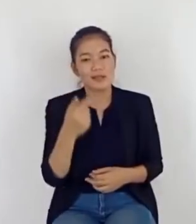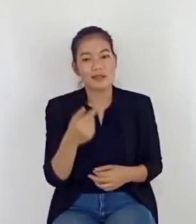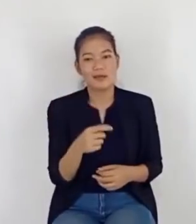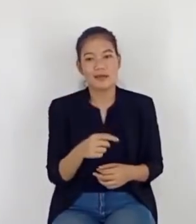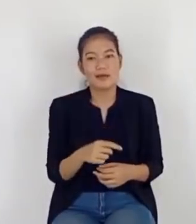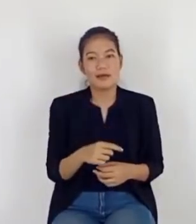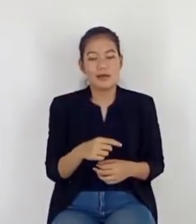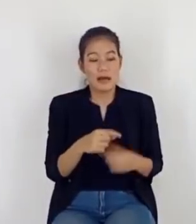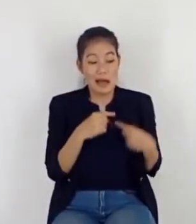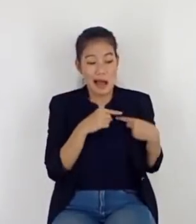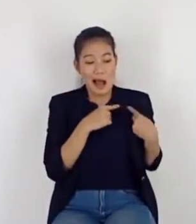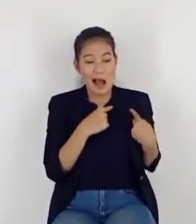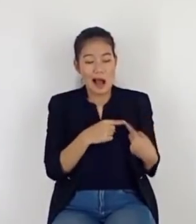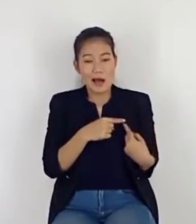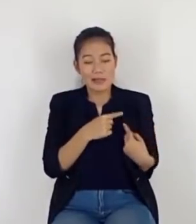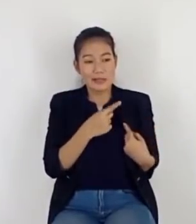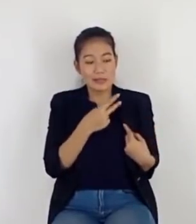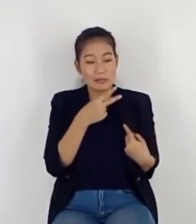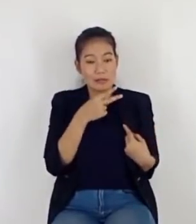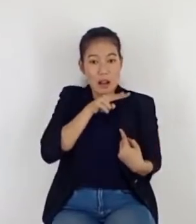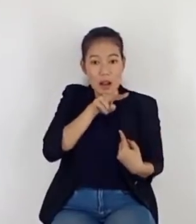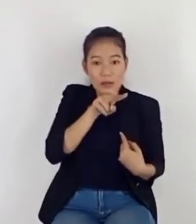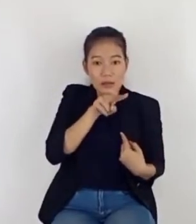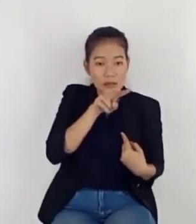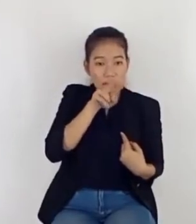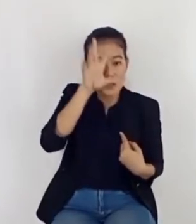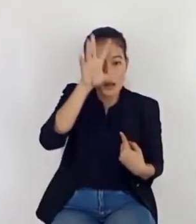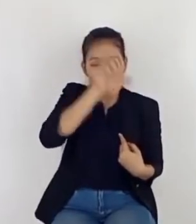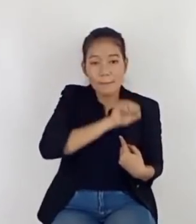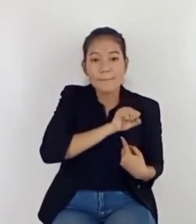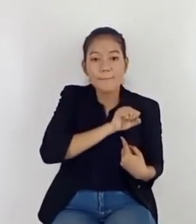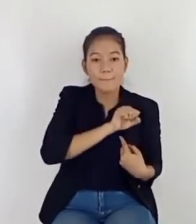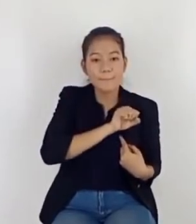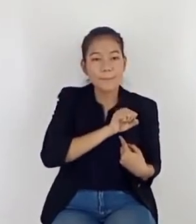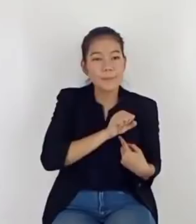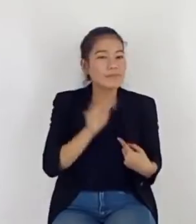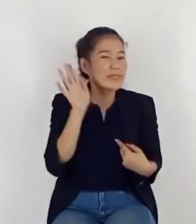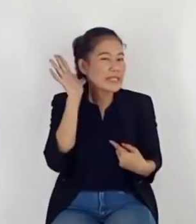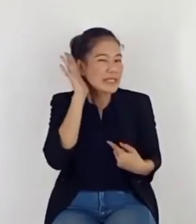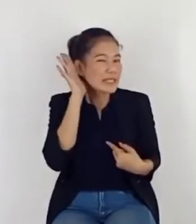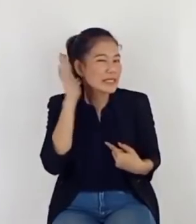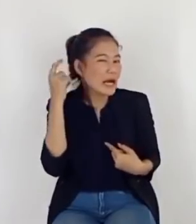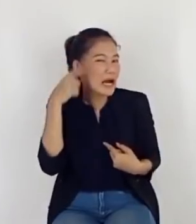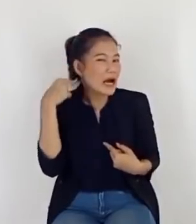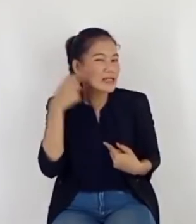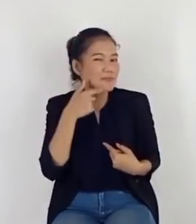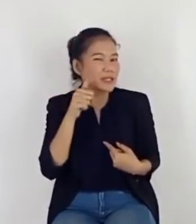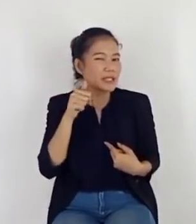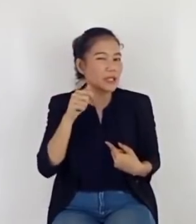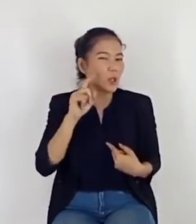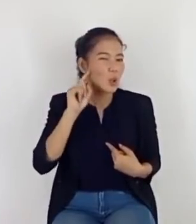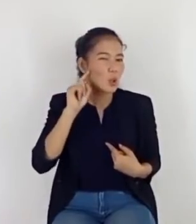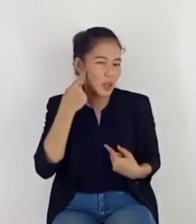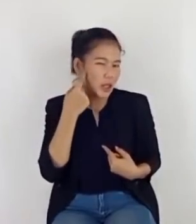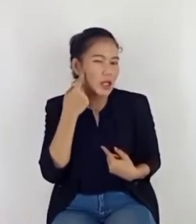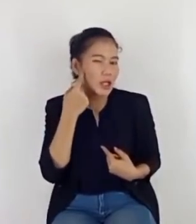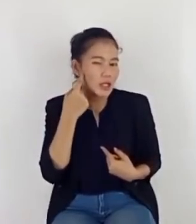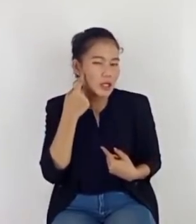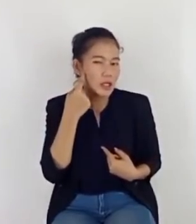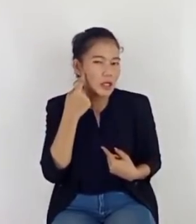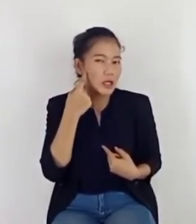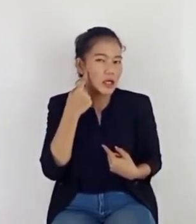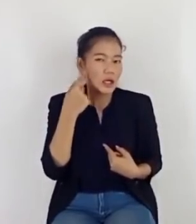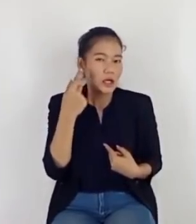Mata hati kami tiba-tiba buta. Telinga kami seolah-olah tuli. Kami